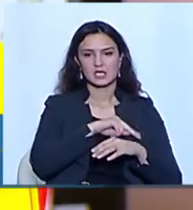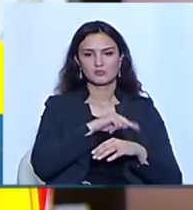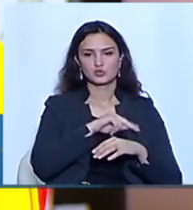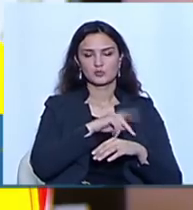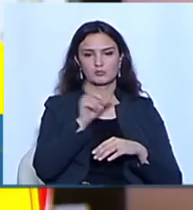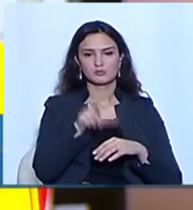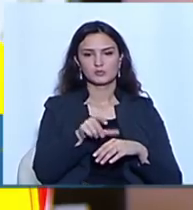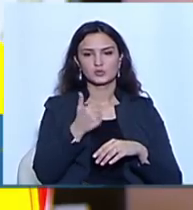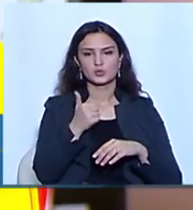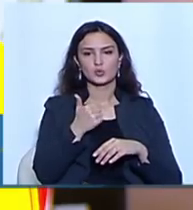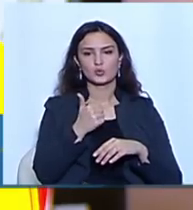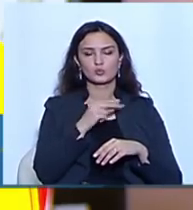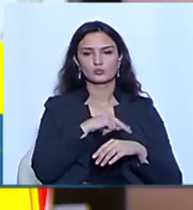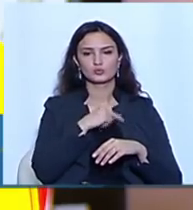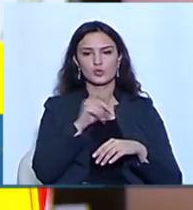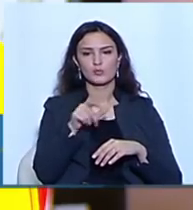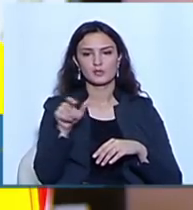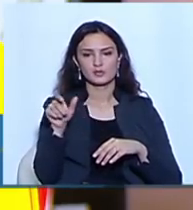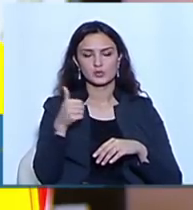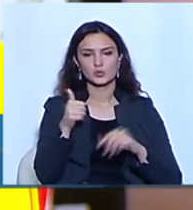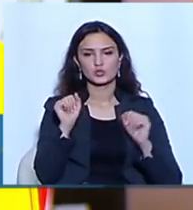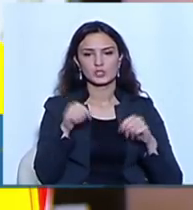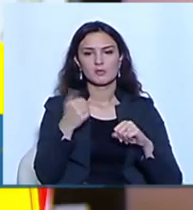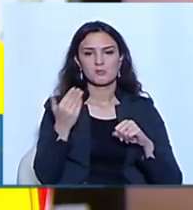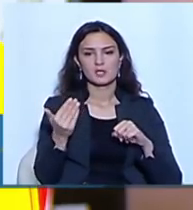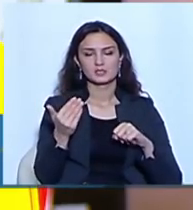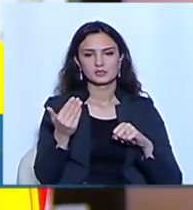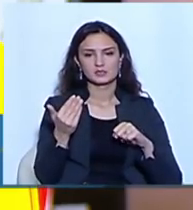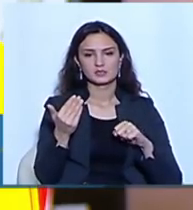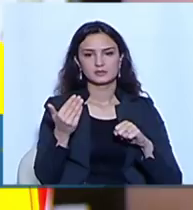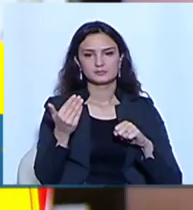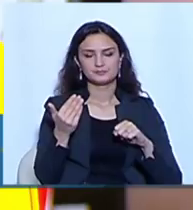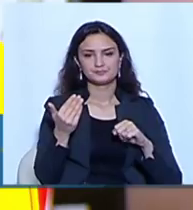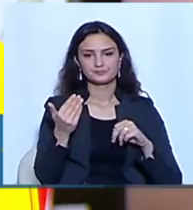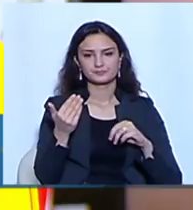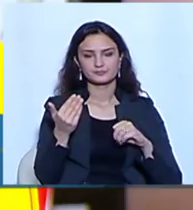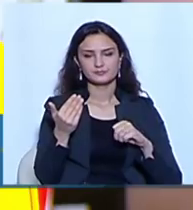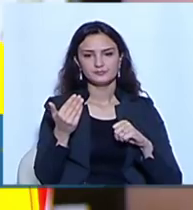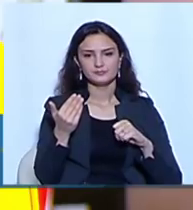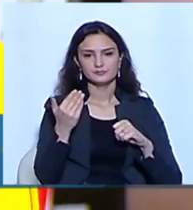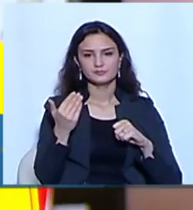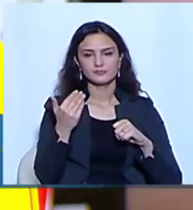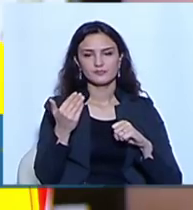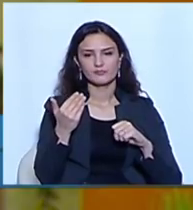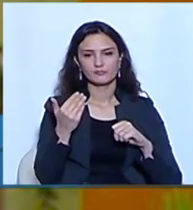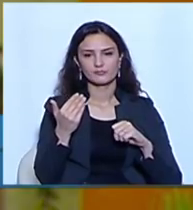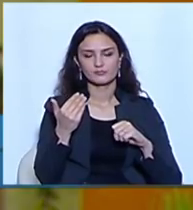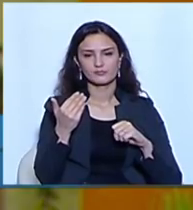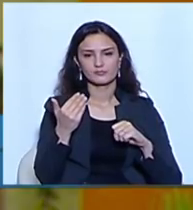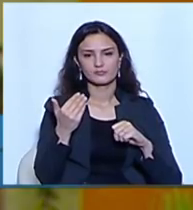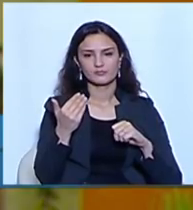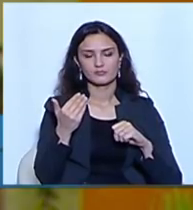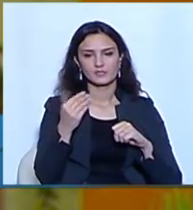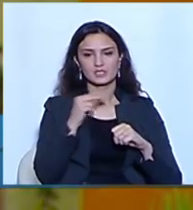თანამშრომლების პროდუქტულობის შესახებ, როგორ შეიძლება მათი პროდუქტულობის ამაღლება და მათი